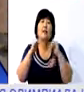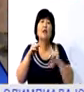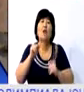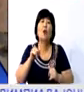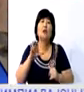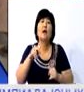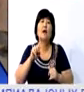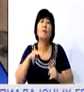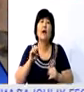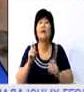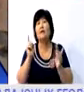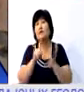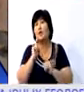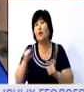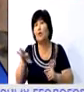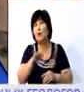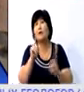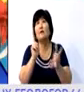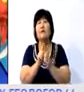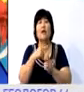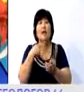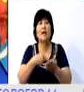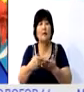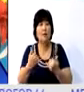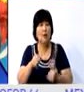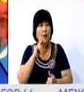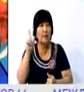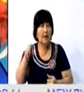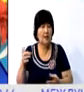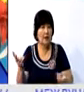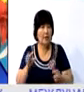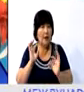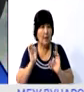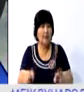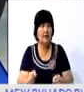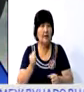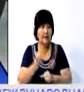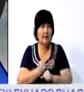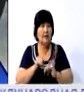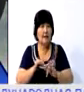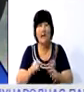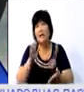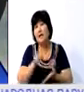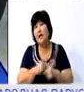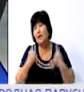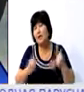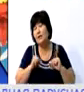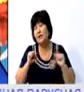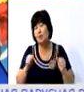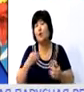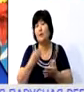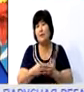где встретился с молодежью. На встрече было отмечено, что сегодня молодым необходимо правильно ставить приоритеты, заниматься спортом и